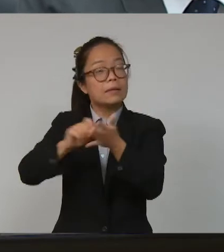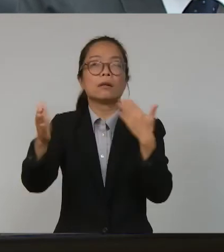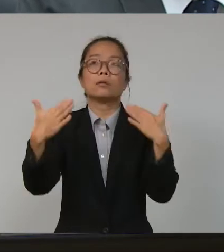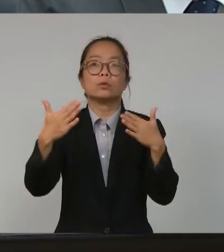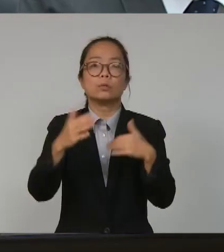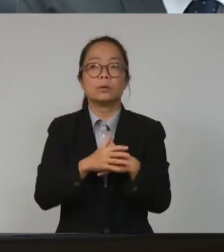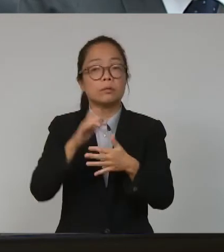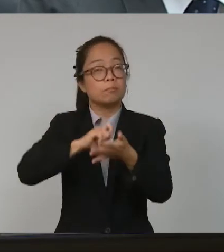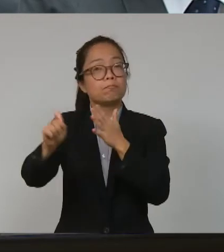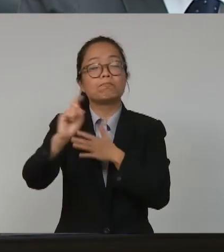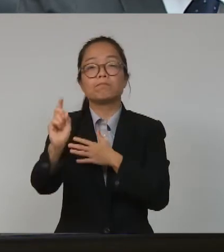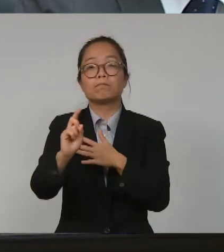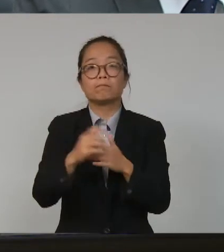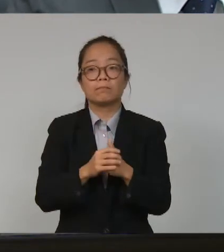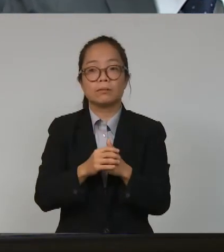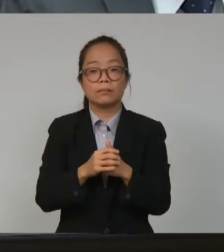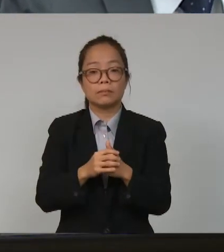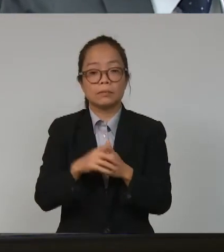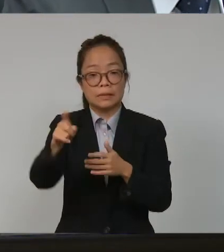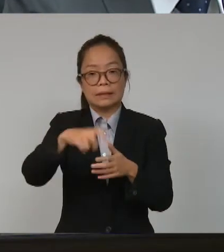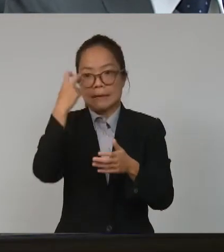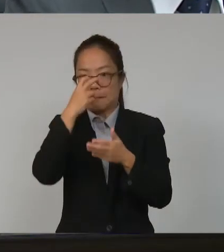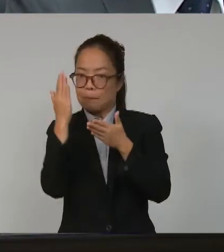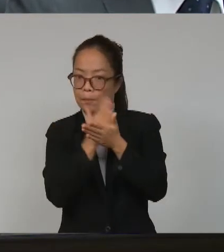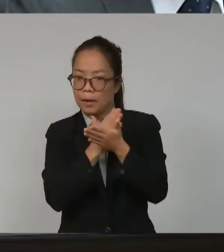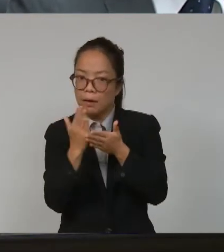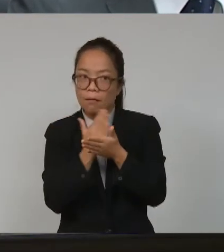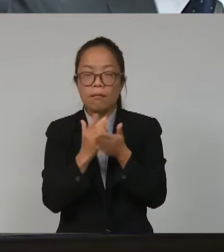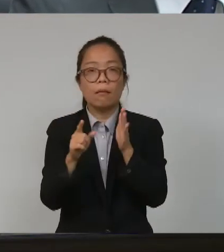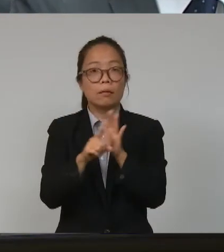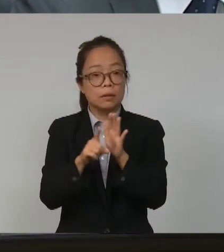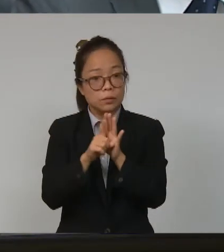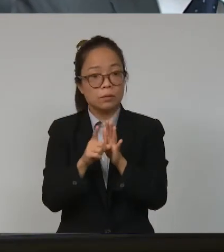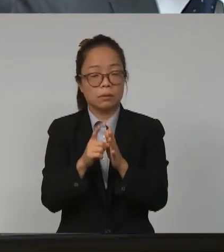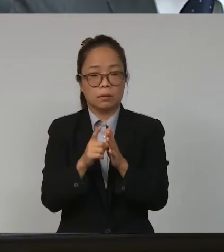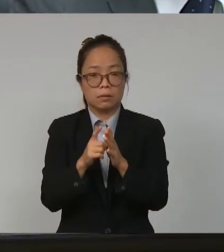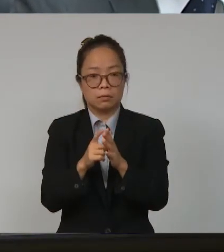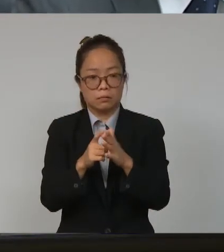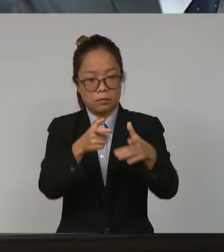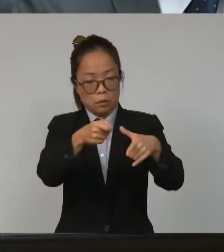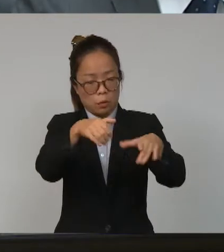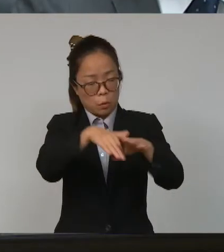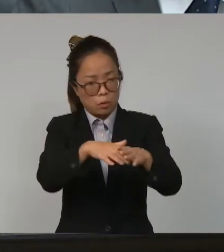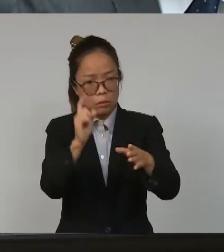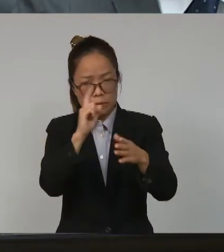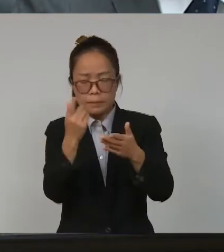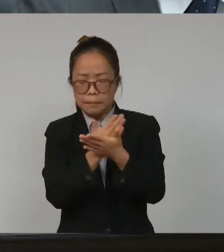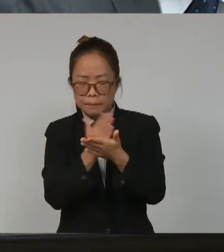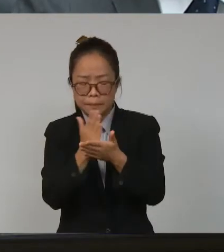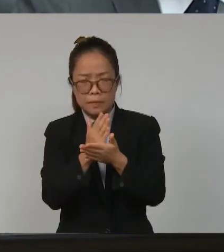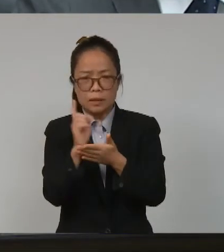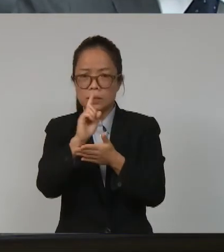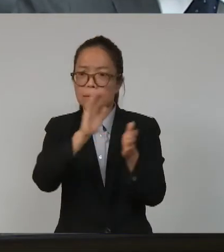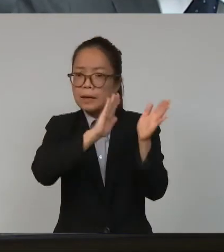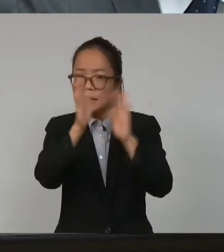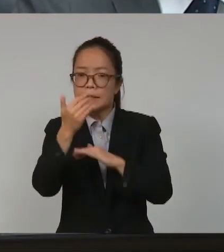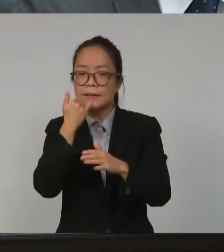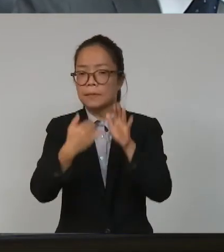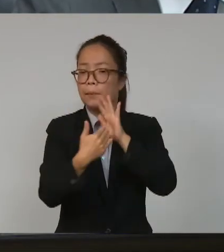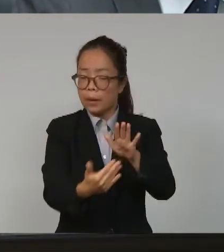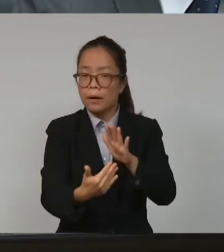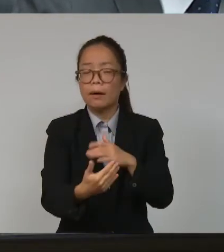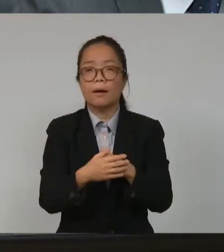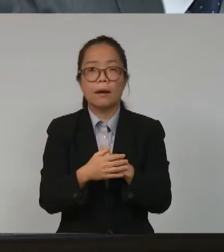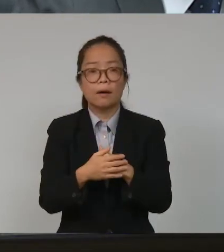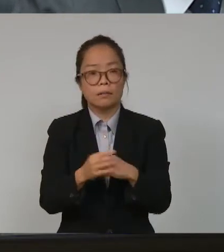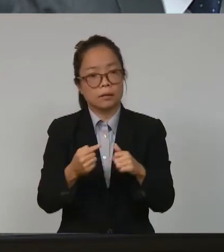清楚的。它讲说，你在审核的时候呢，什么样的情况之下你予以驳回嘛？